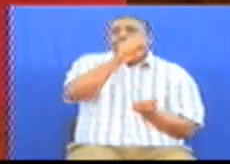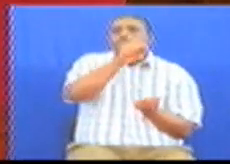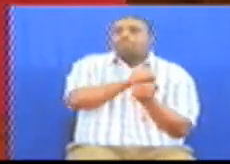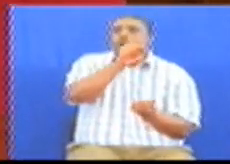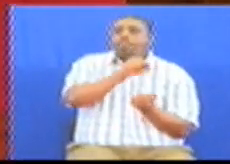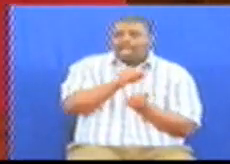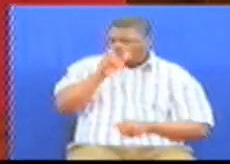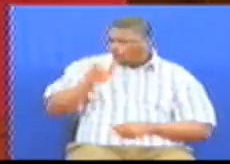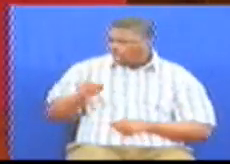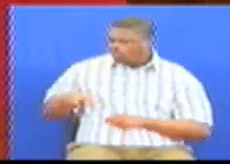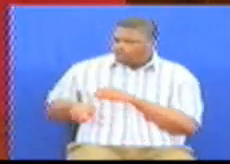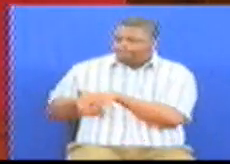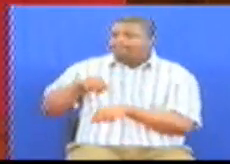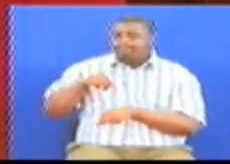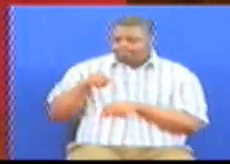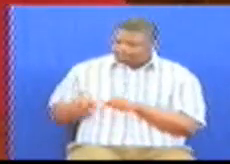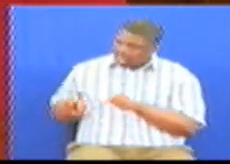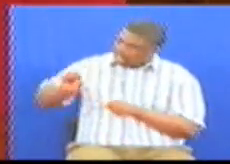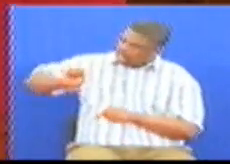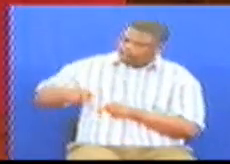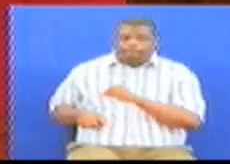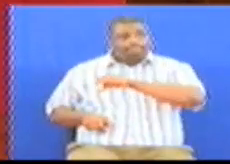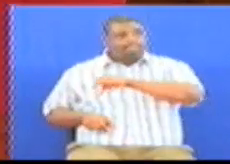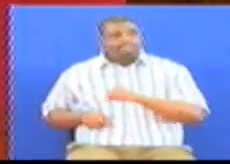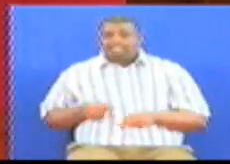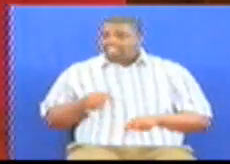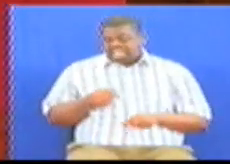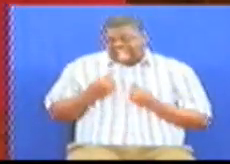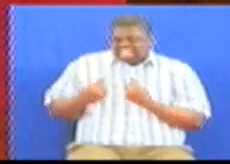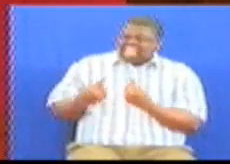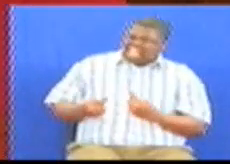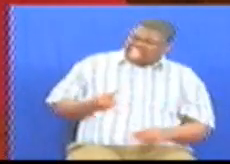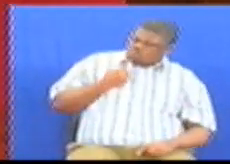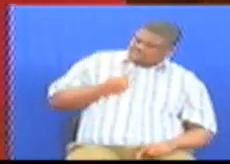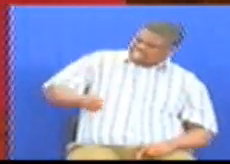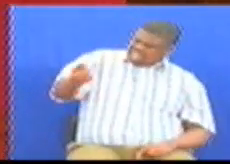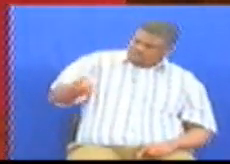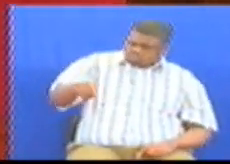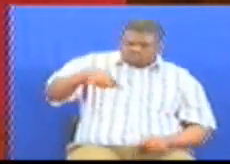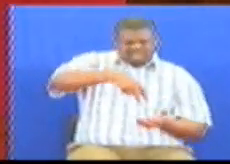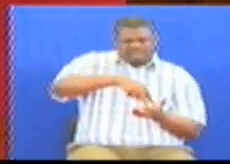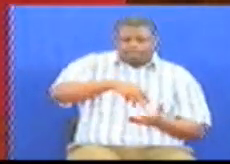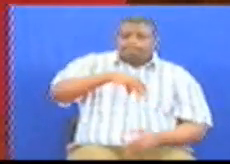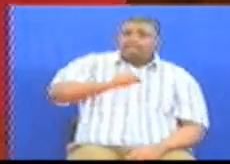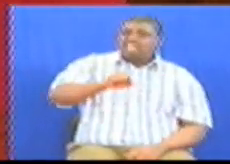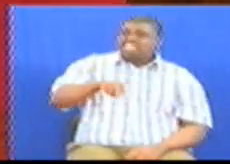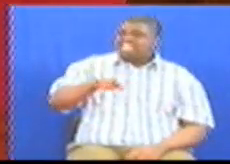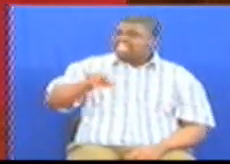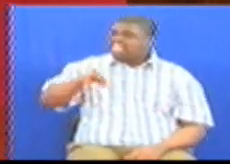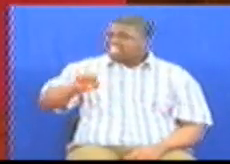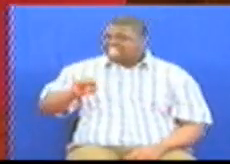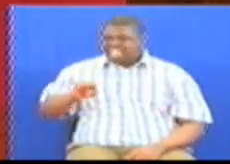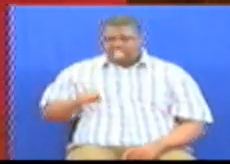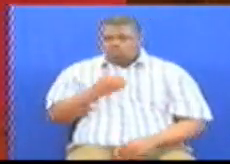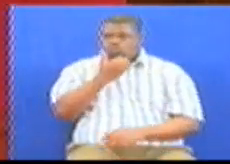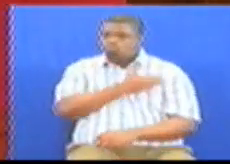watu wa maabara. Na shangaa mheshimiwa anasimama pale kusema na Manyere hamna huduma ya afya. Watamshangaa wananchi. Na zata wale baki wa Chadema 100